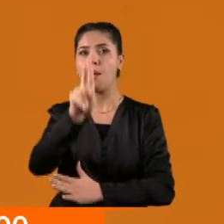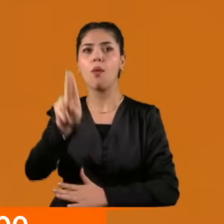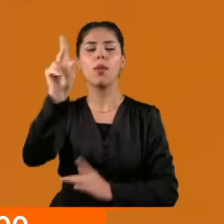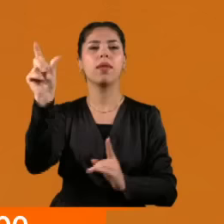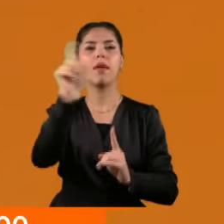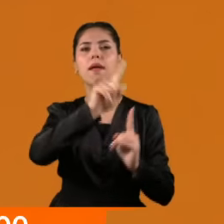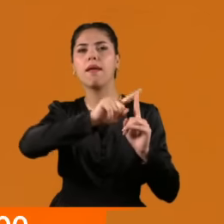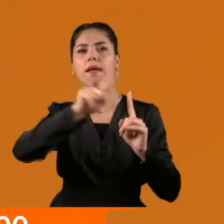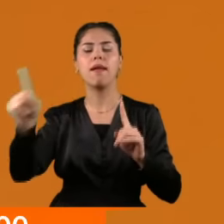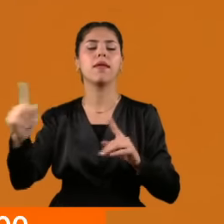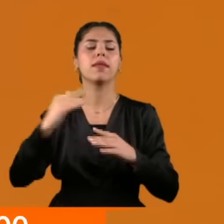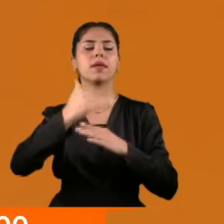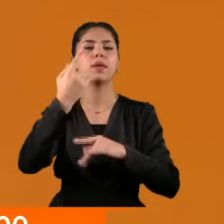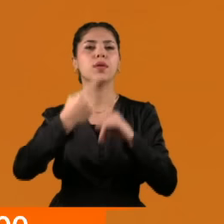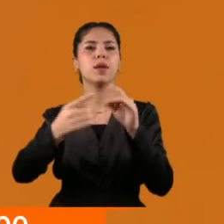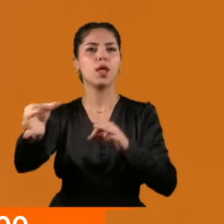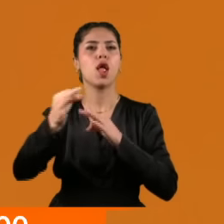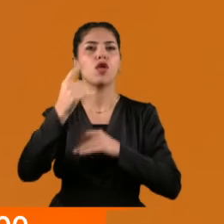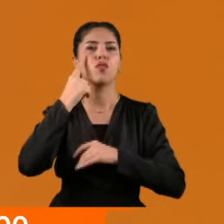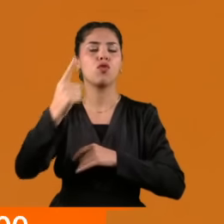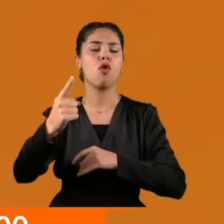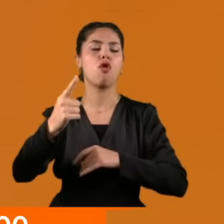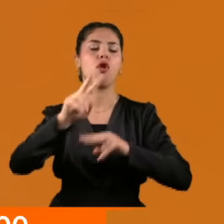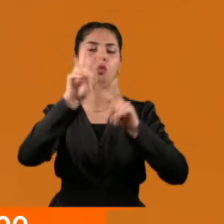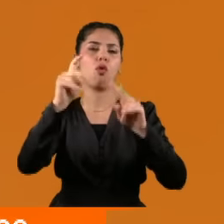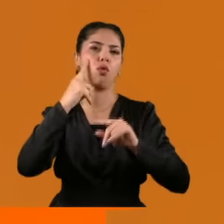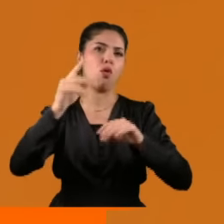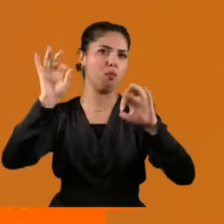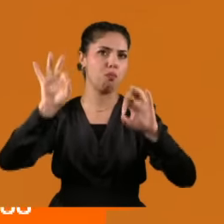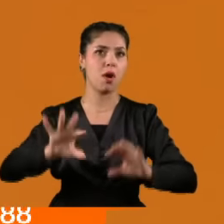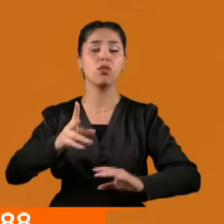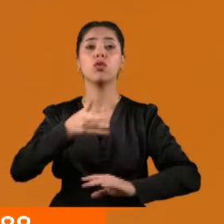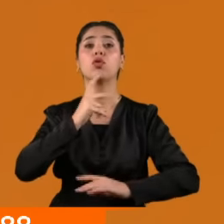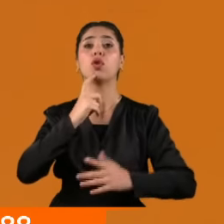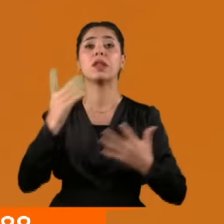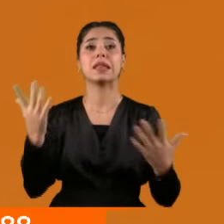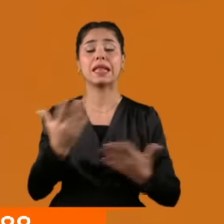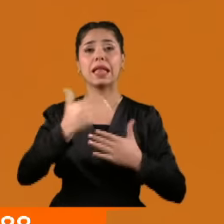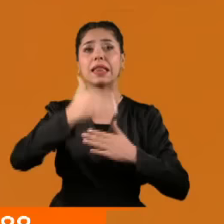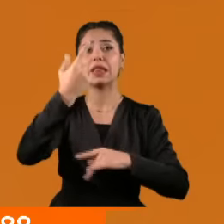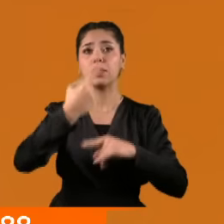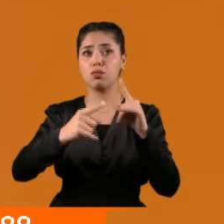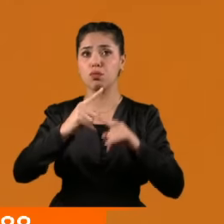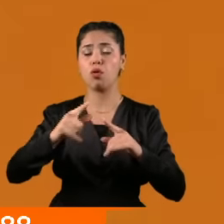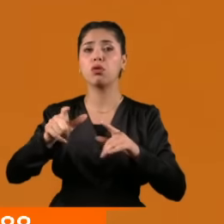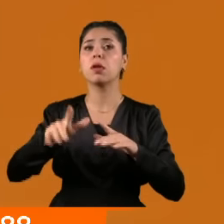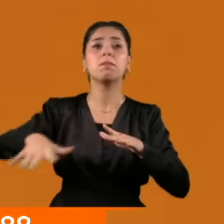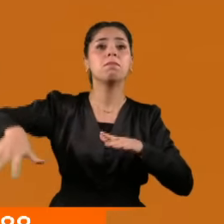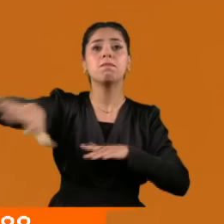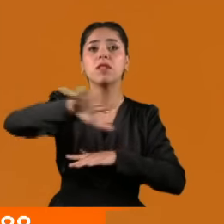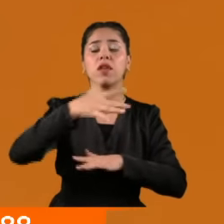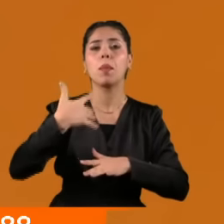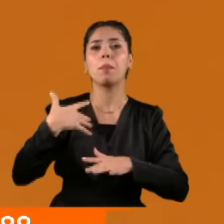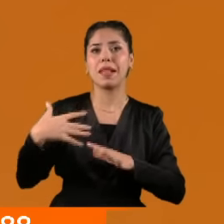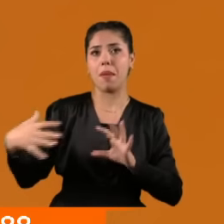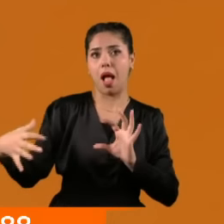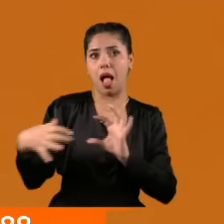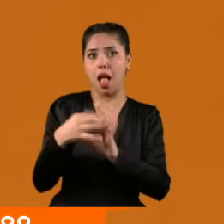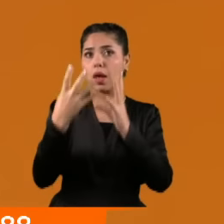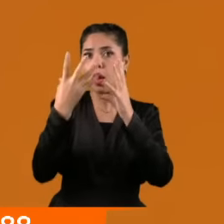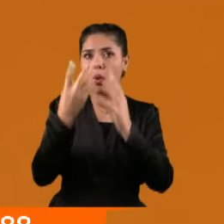17 aydır yürüttüğü diplomasi trafiğiyle başlıyoruz. Çünkü son yıllarda dış politika, yani çevremizde olup biten ve bizi yakından